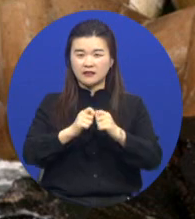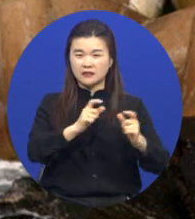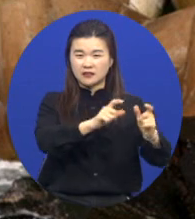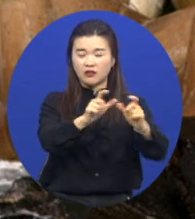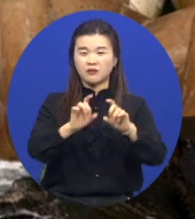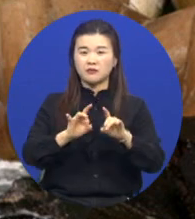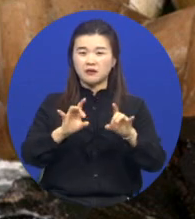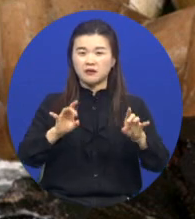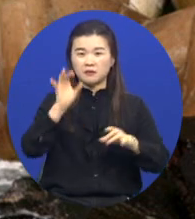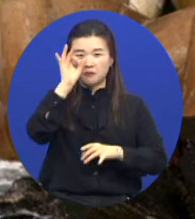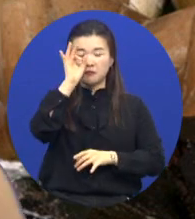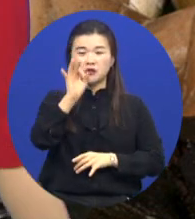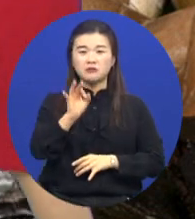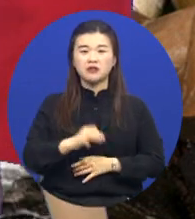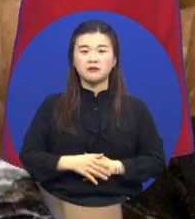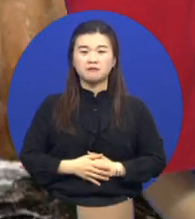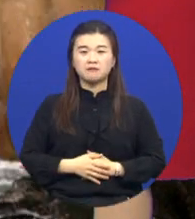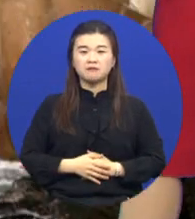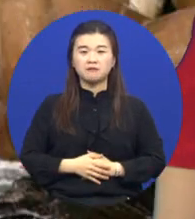내일 날씨 알아보겠습니다